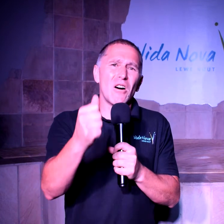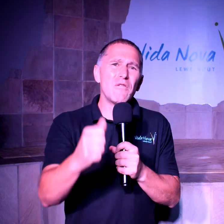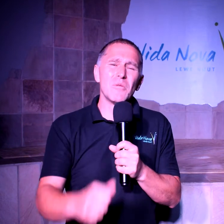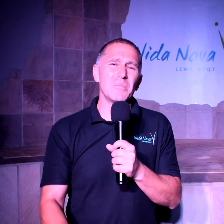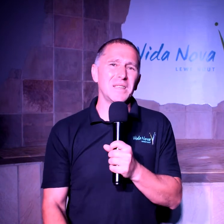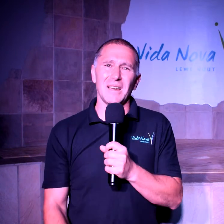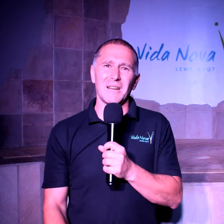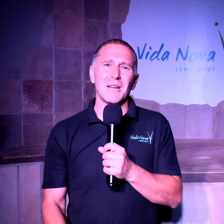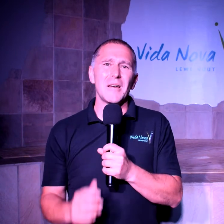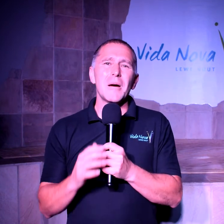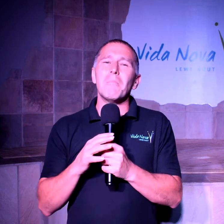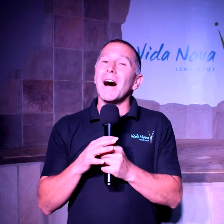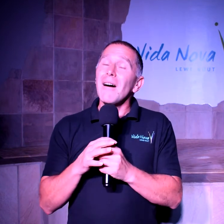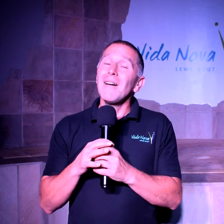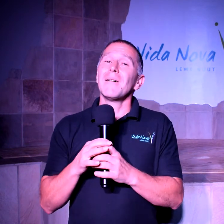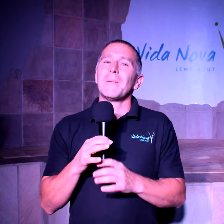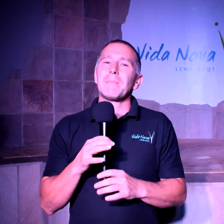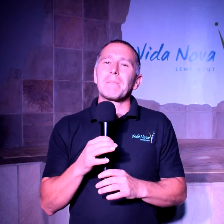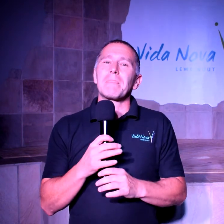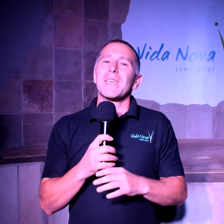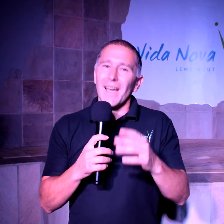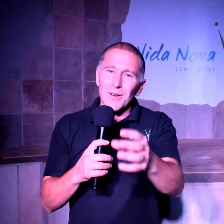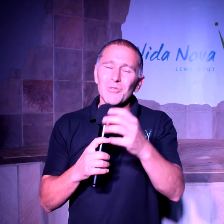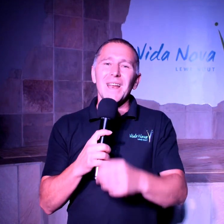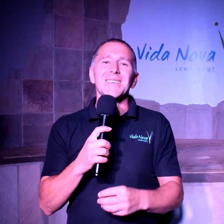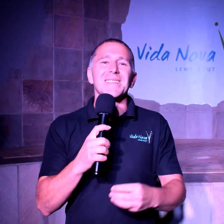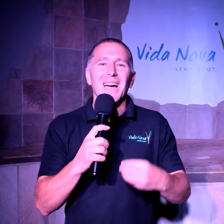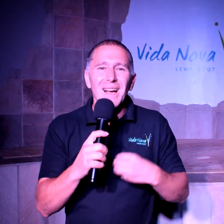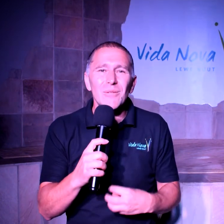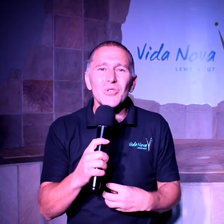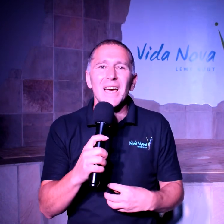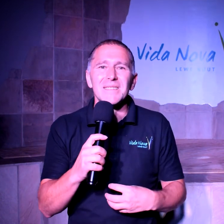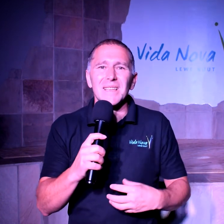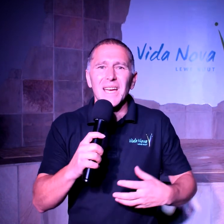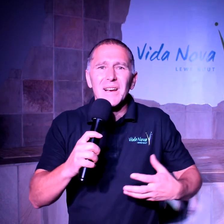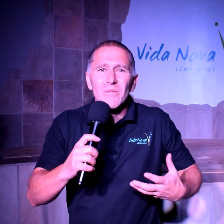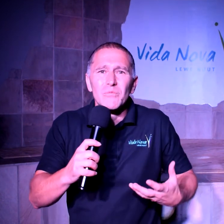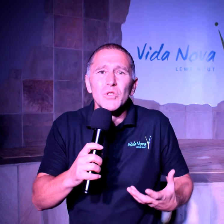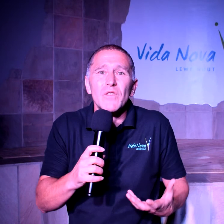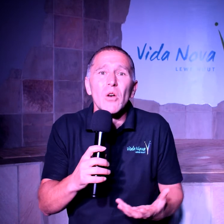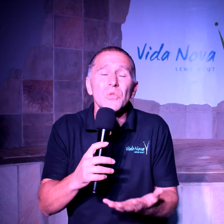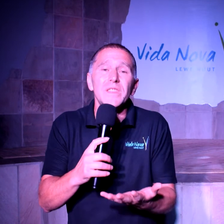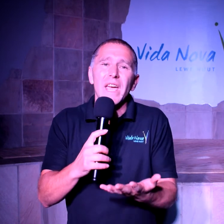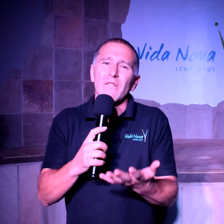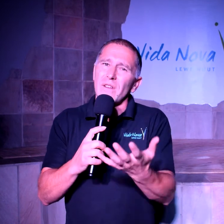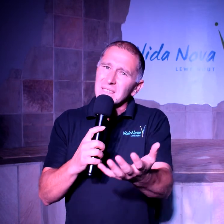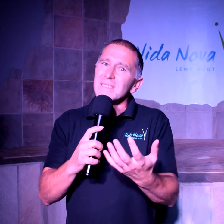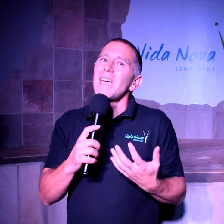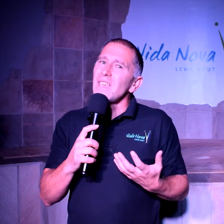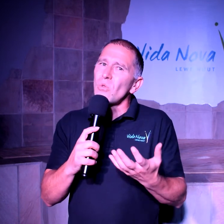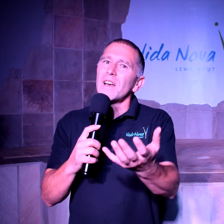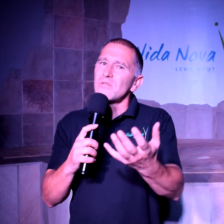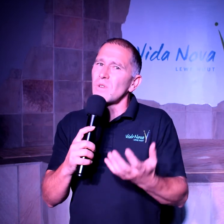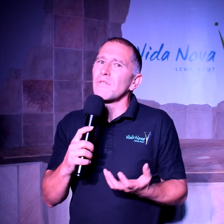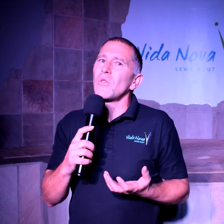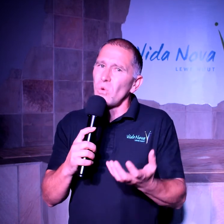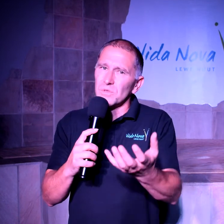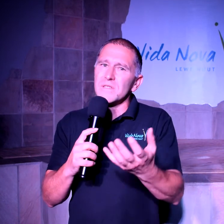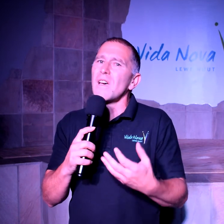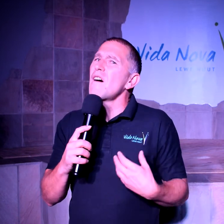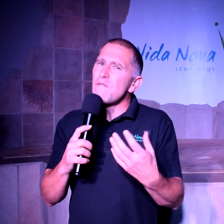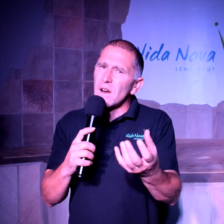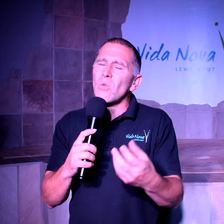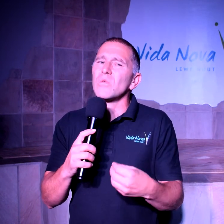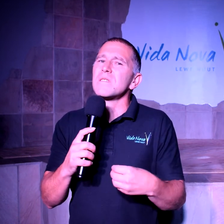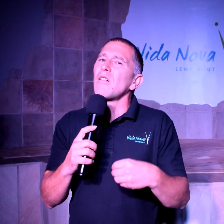en daarvoor bid ek. Maar, jy gaan moet luister, ek gaan moet luister, en gaan moet wil ontdek, wat sê Johannes oor